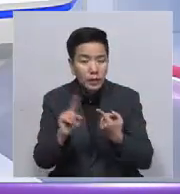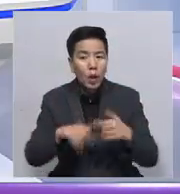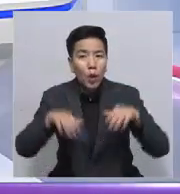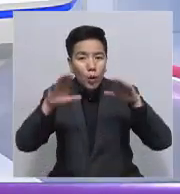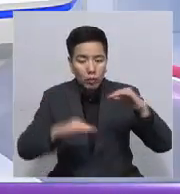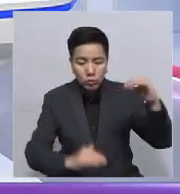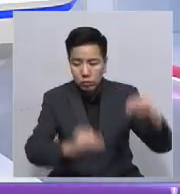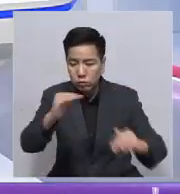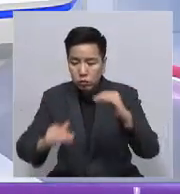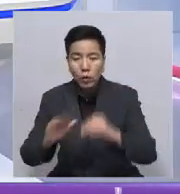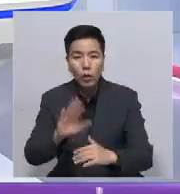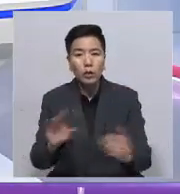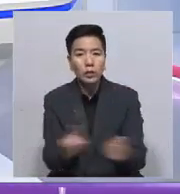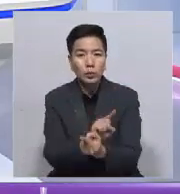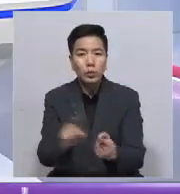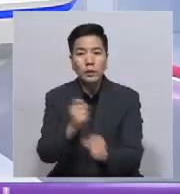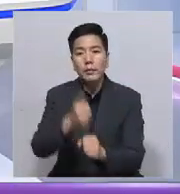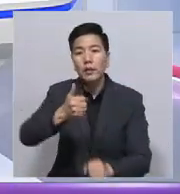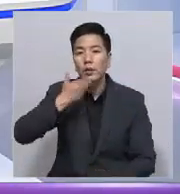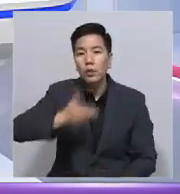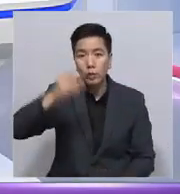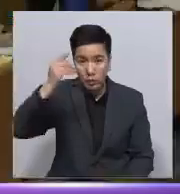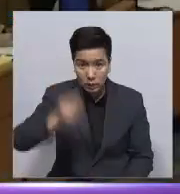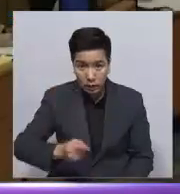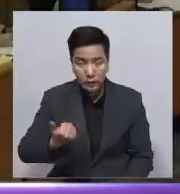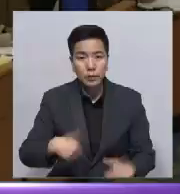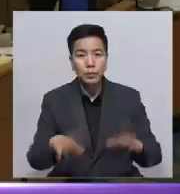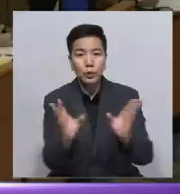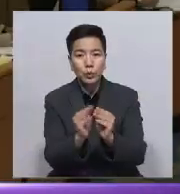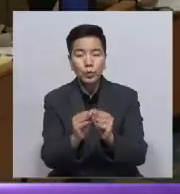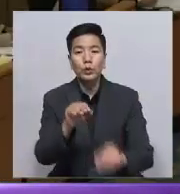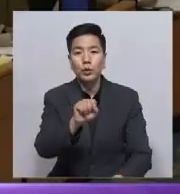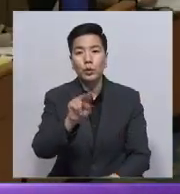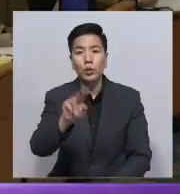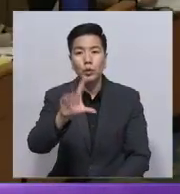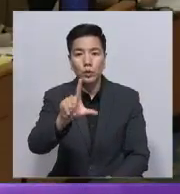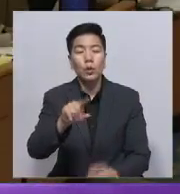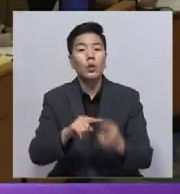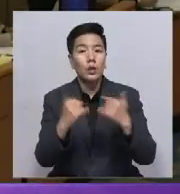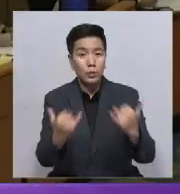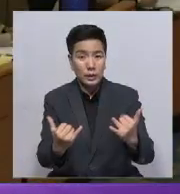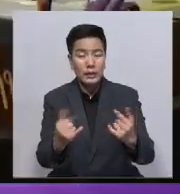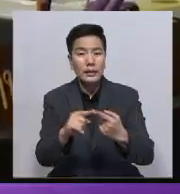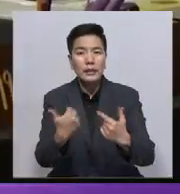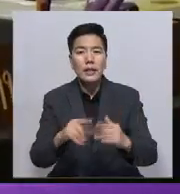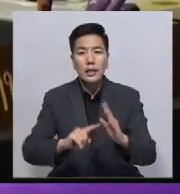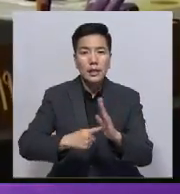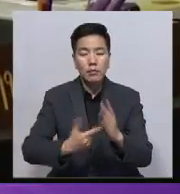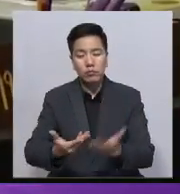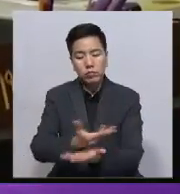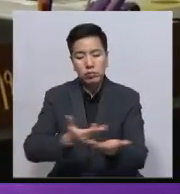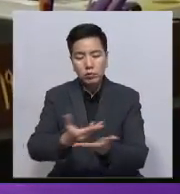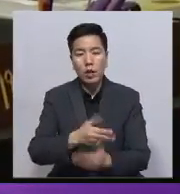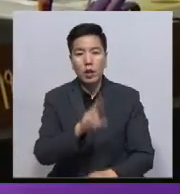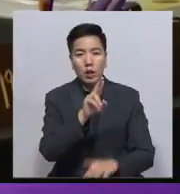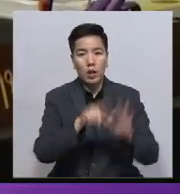วก็ลดความเหลื่อมล้ำในสังคมอย่างยั่งยืนค่ะโดยการประชุมสภานิติบัญญัติแห่งชาติหรือสนช.ได้เริ่มพิจารณ